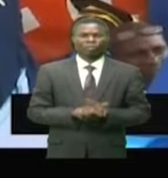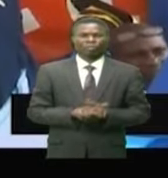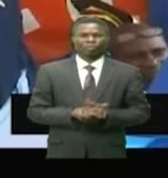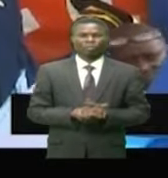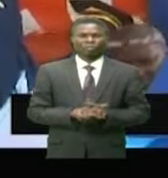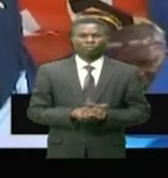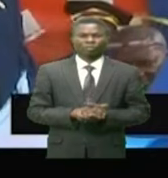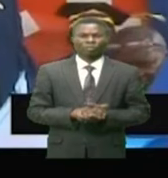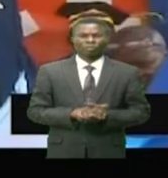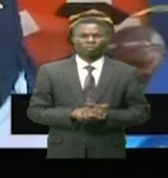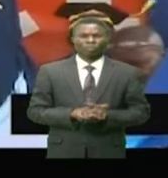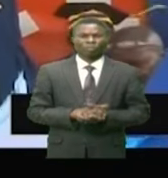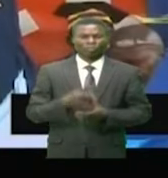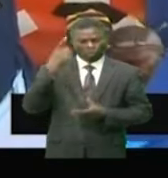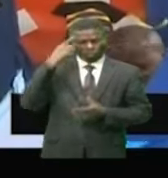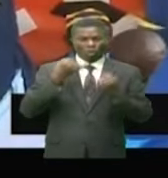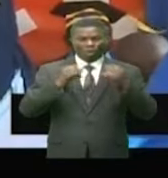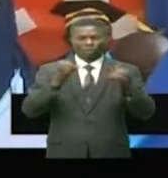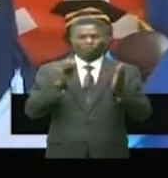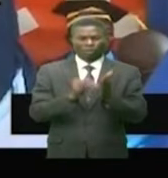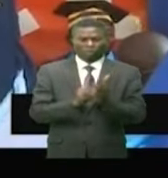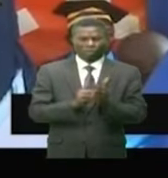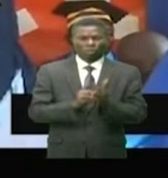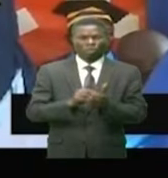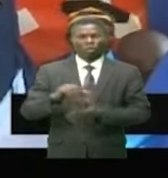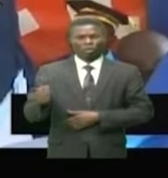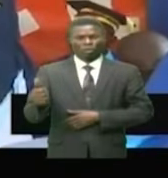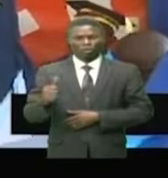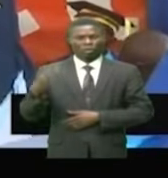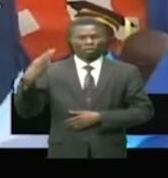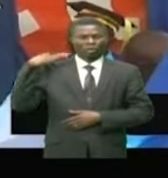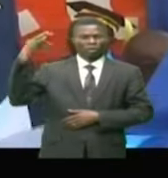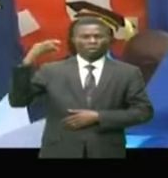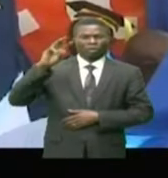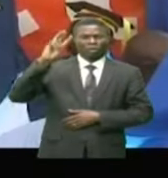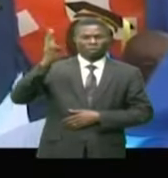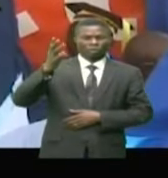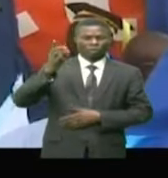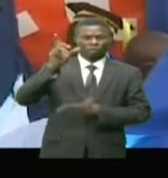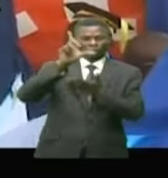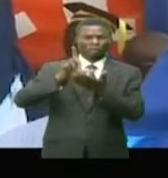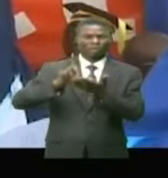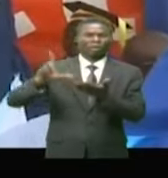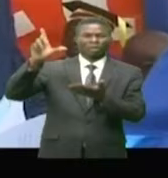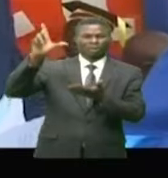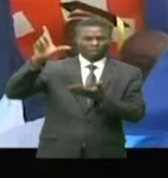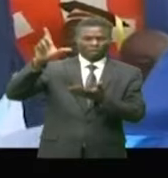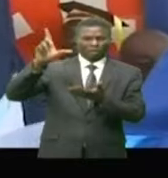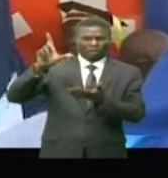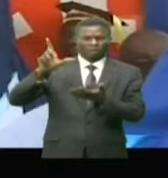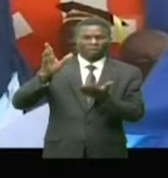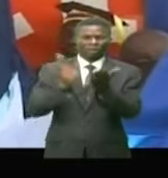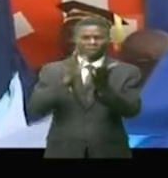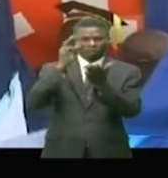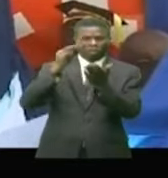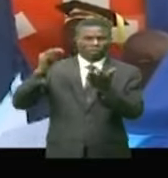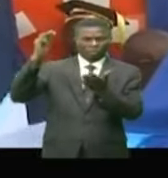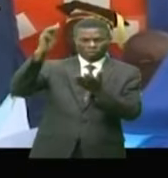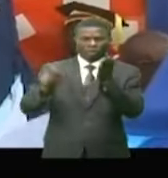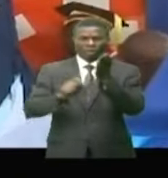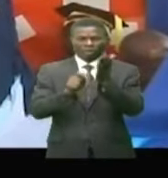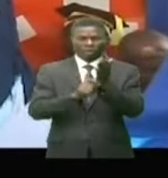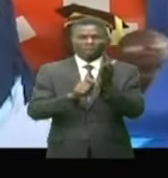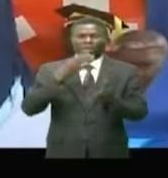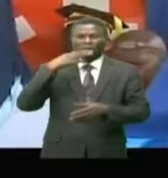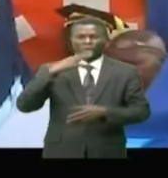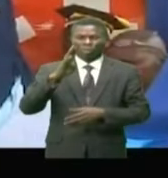Pour votre information, les candidats au troisième cycle des instituts supérieurs de technique médicale